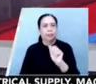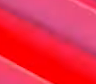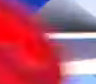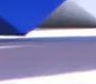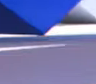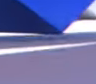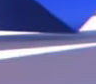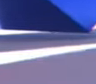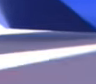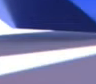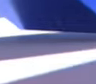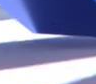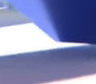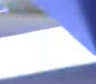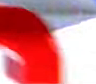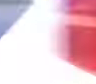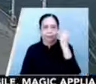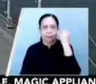Joseph Morong.